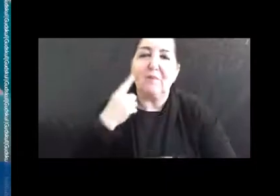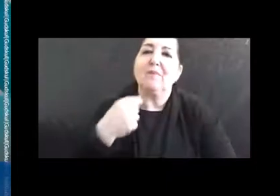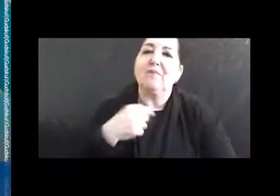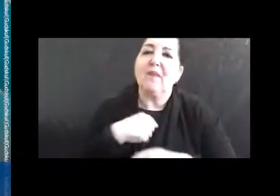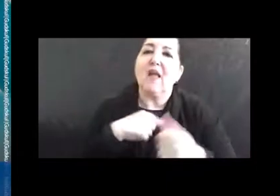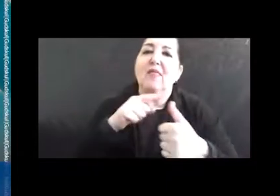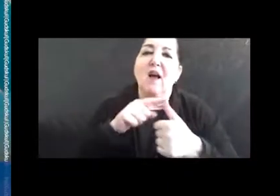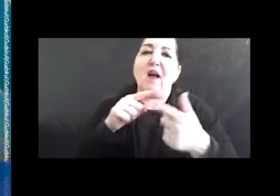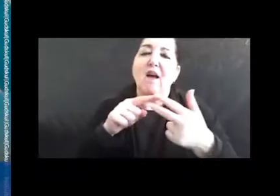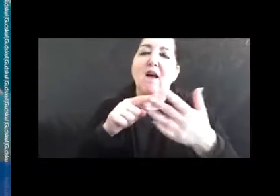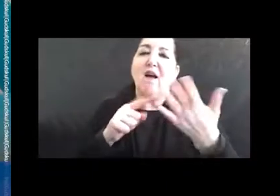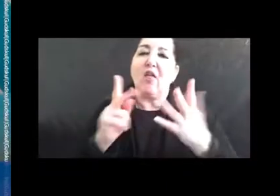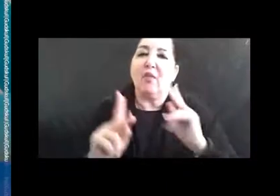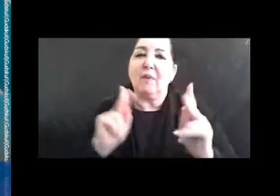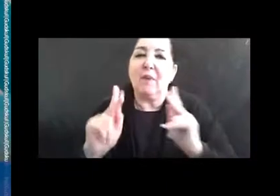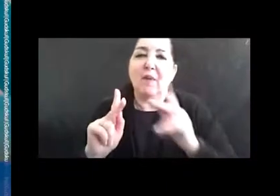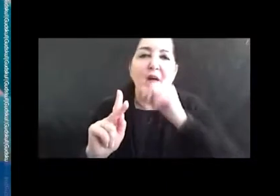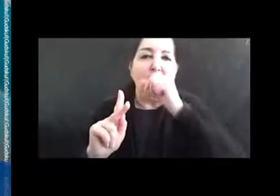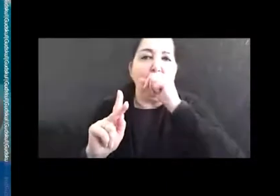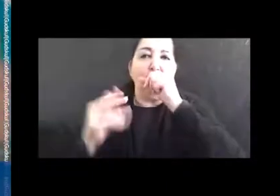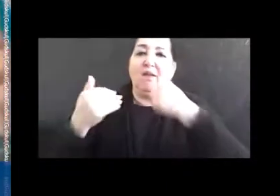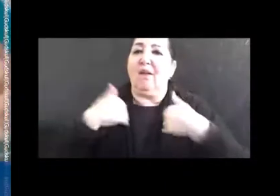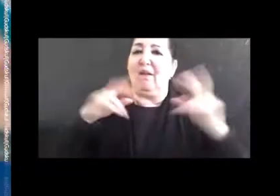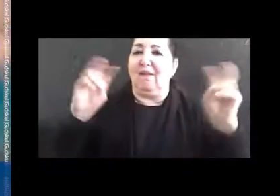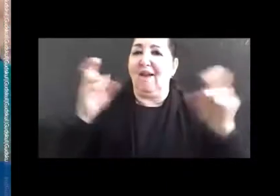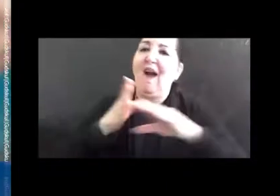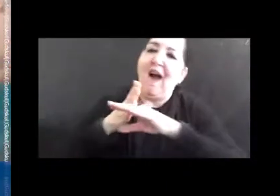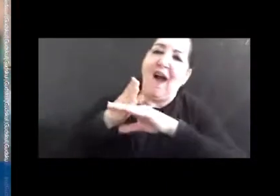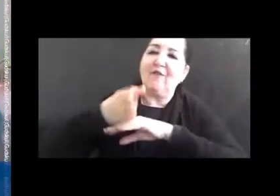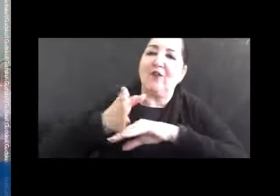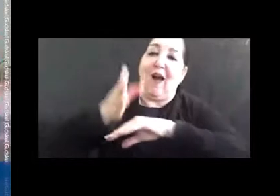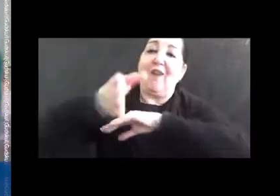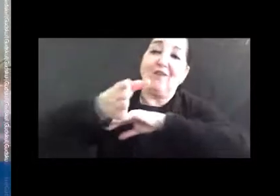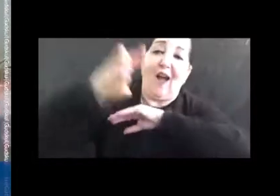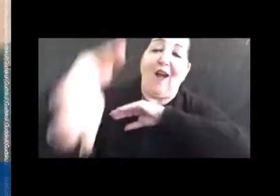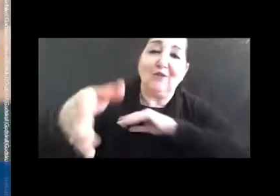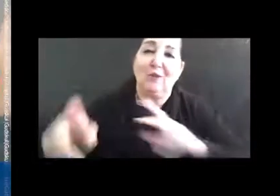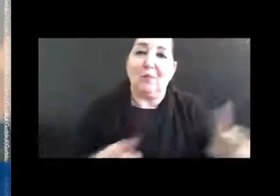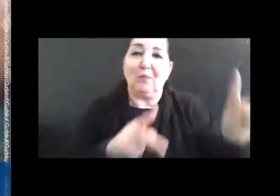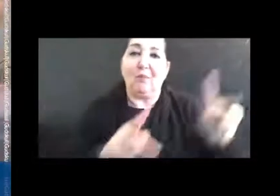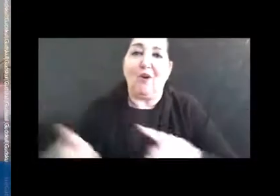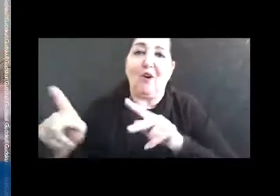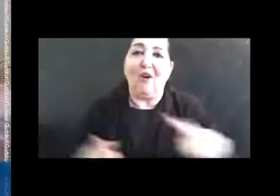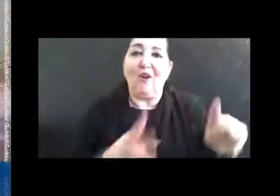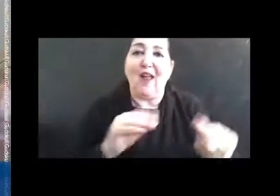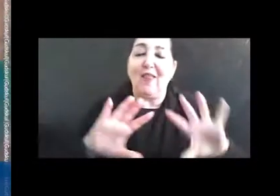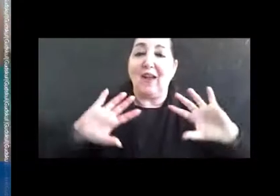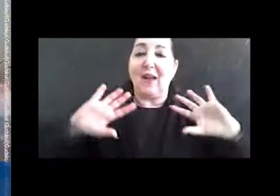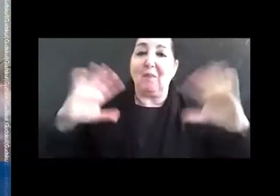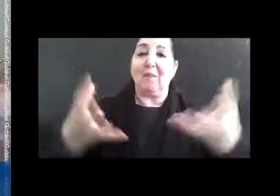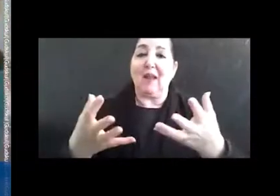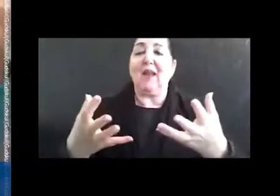lagu pertamanya ini, lagu Santai ini, dan waktu itu apa yang gue lihat adalah panitia panitia Jakarta Biennale waktu itu terdiri